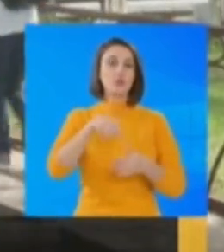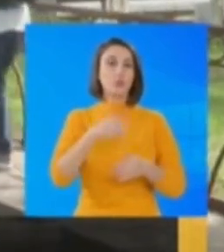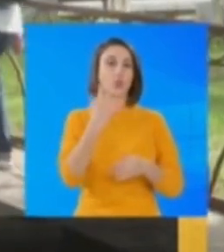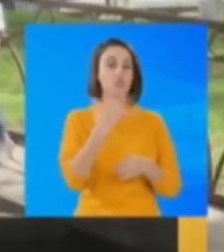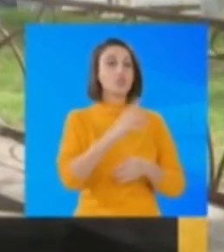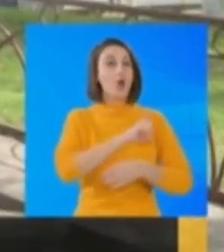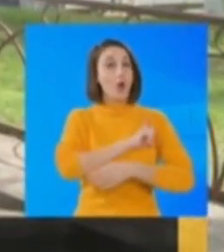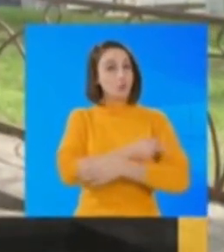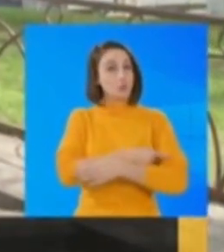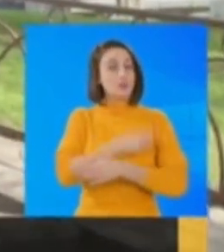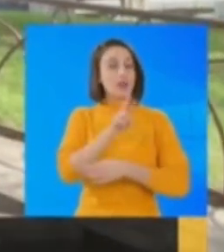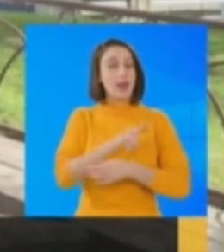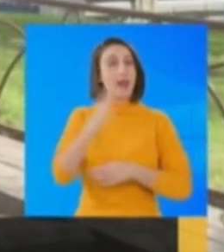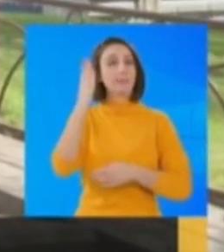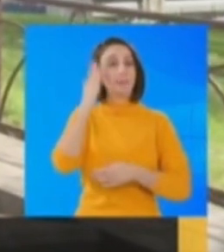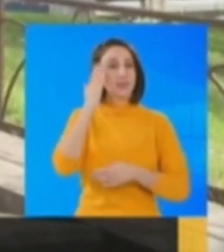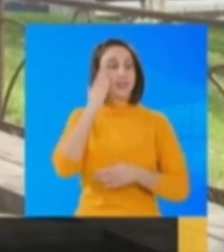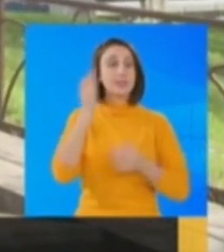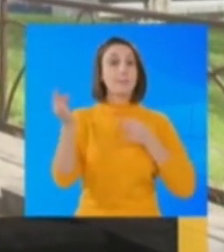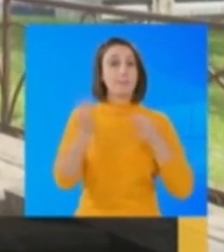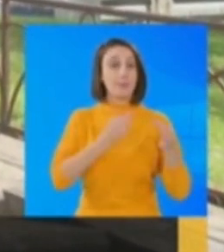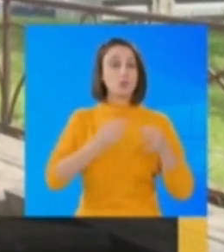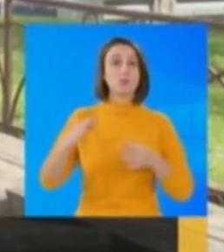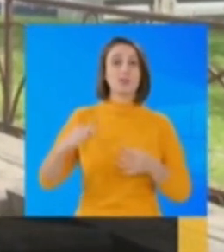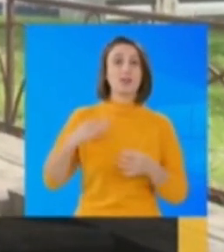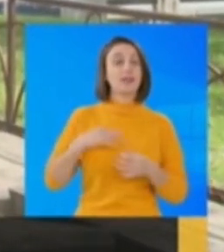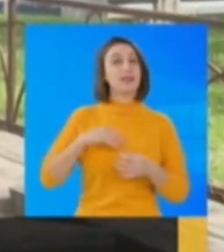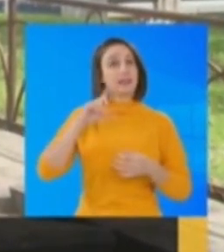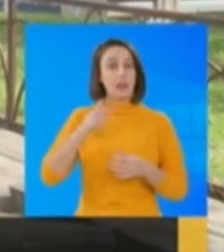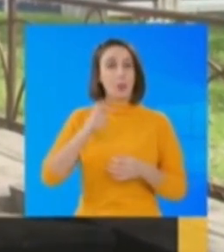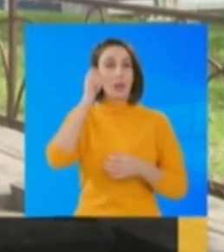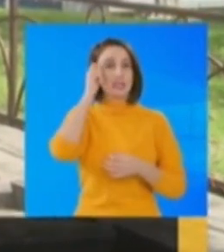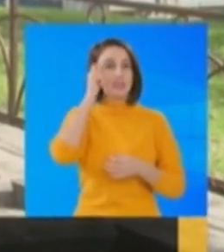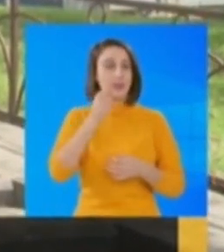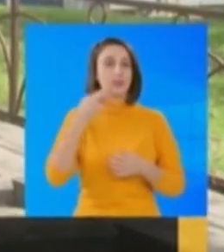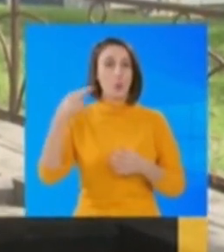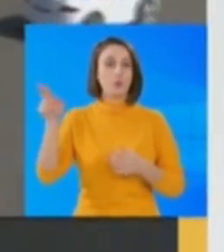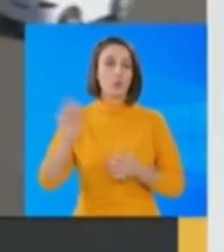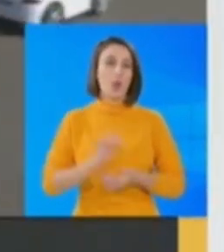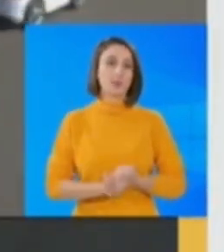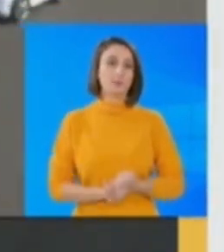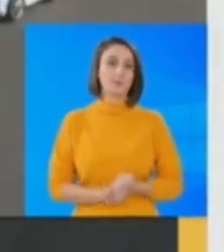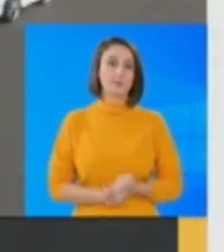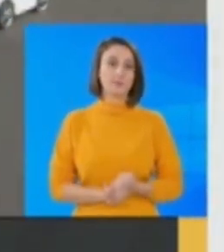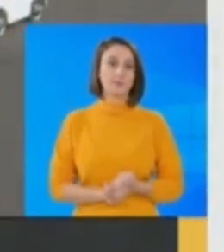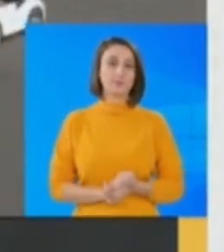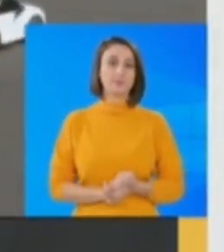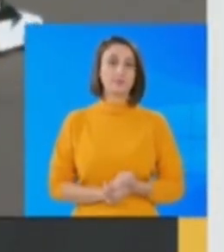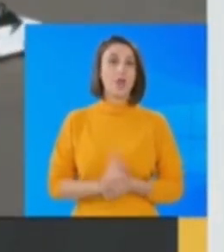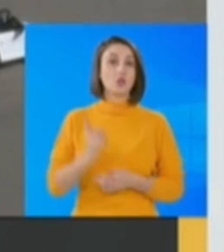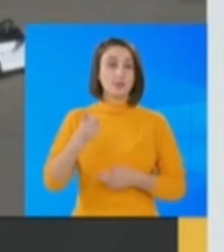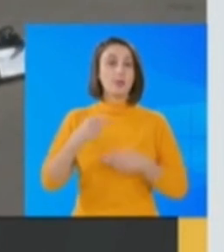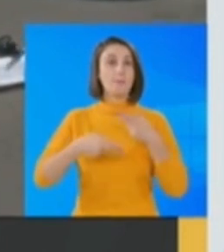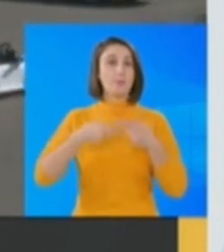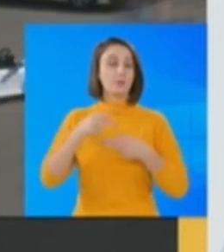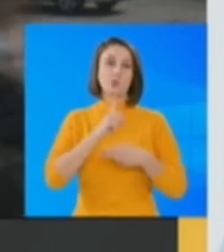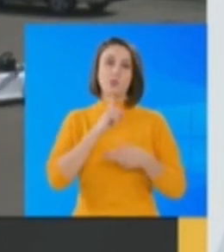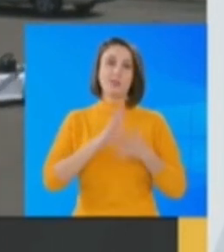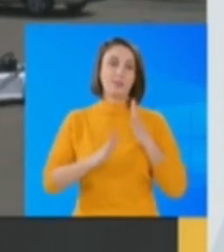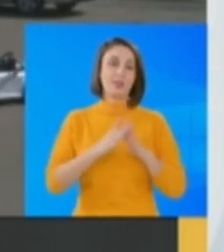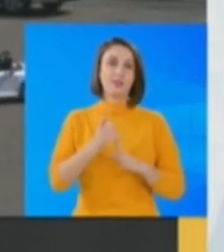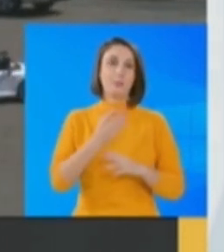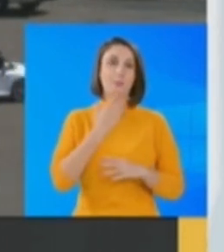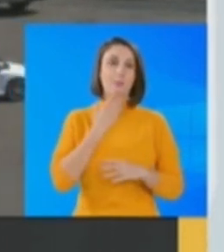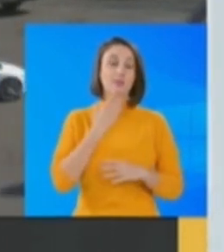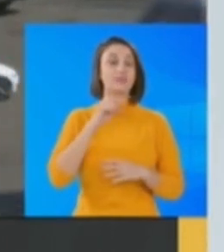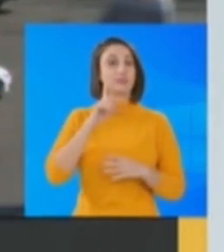sub 1,5, autoritățile ne reamintesc că măsurile sanitare trebuie respectate în continuare. Această pandemie nu s-a terminat,